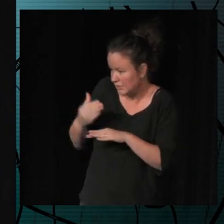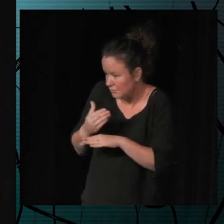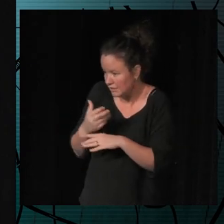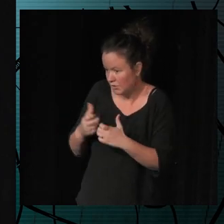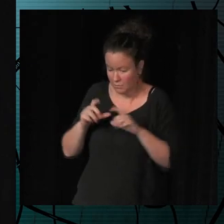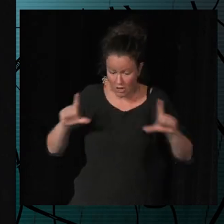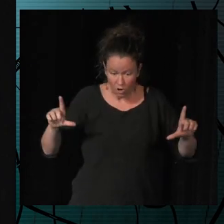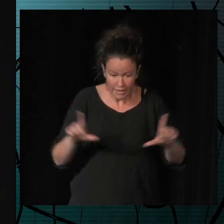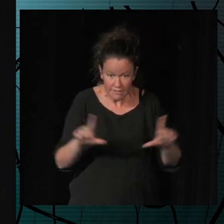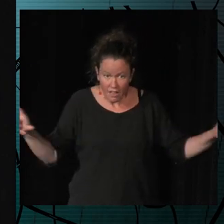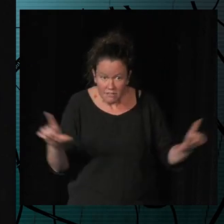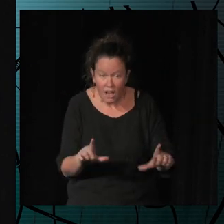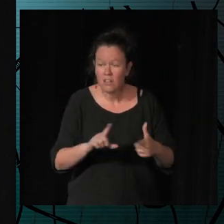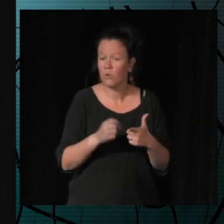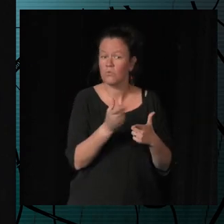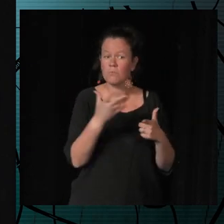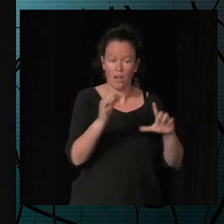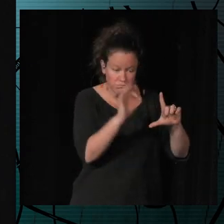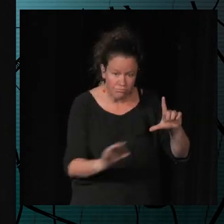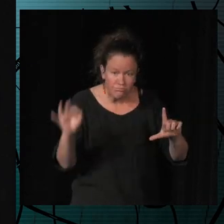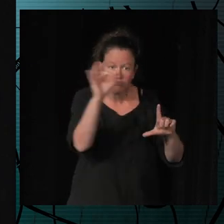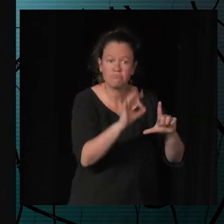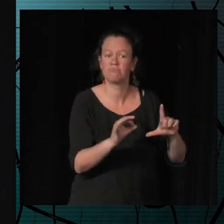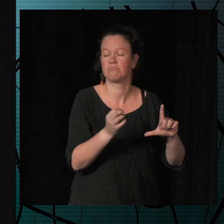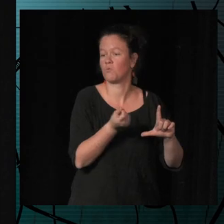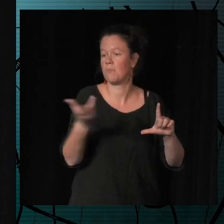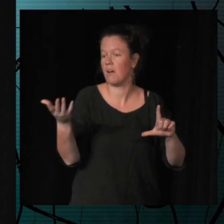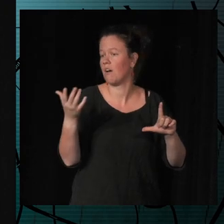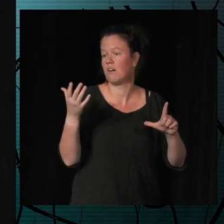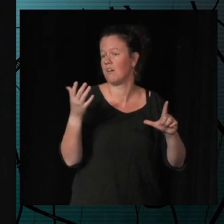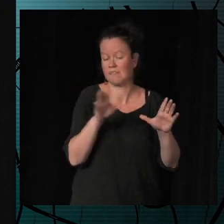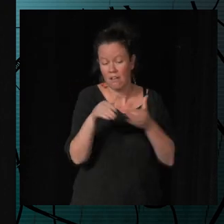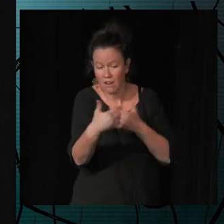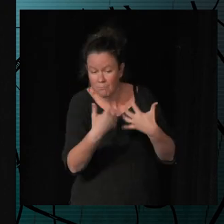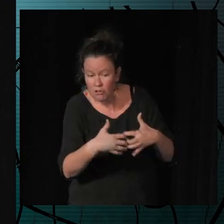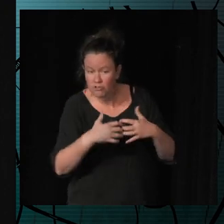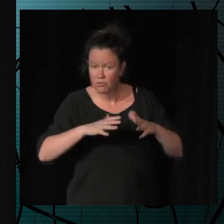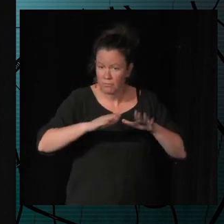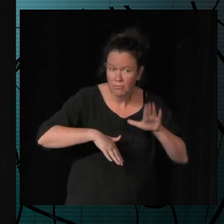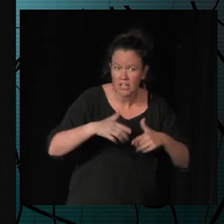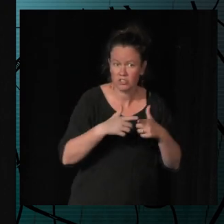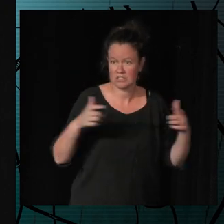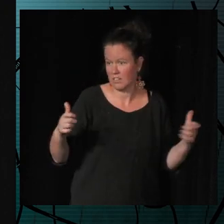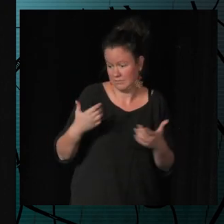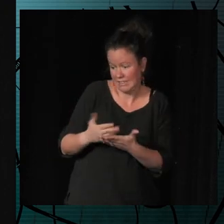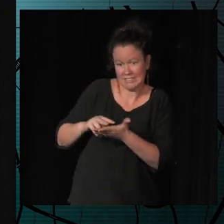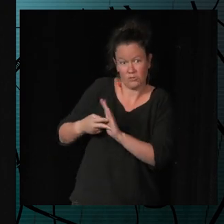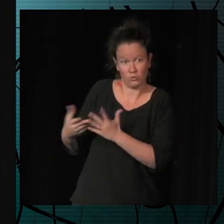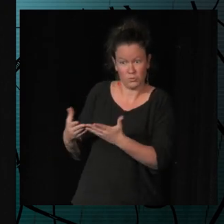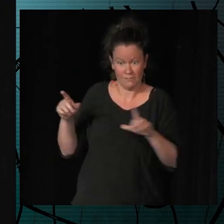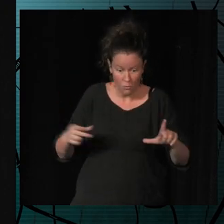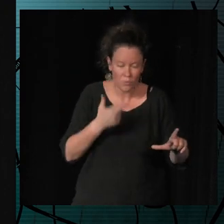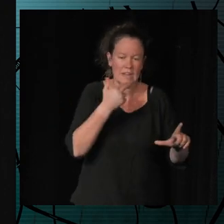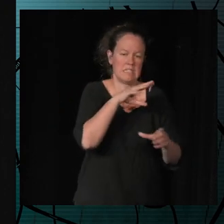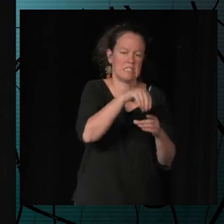de de de nombre de polygones qui deviennent complètement évidemment transparent pour l'utilisateur utilisatrice mais en tout cas ça fait